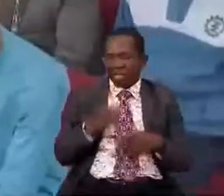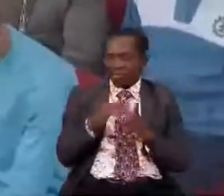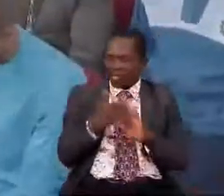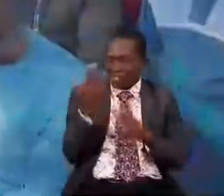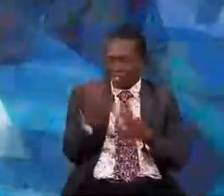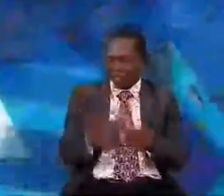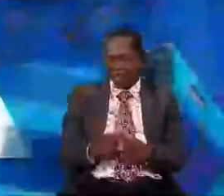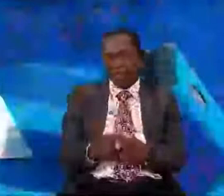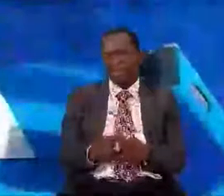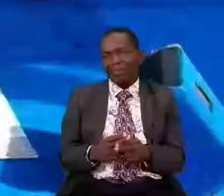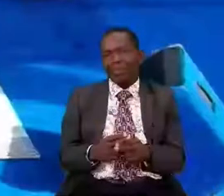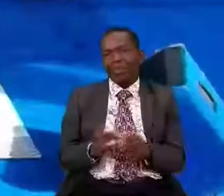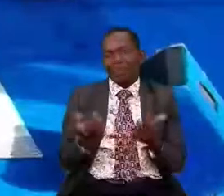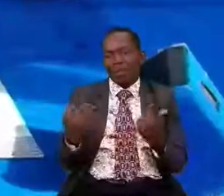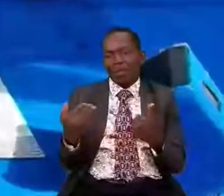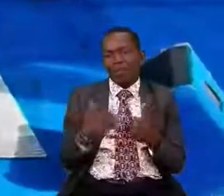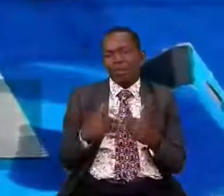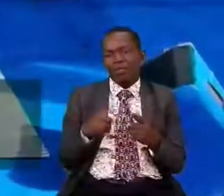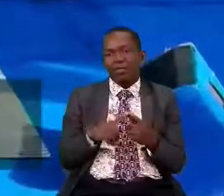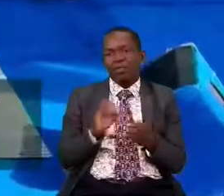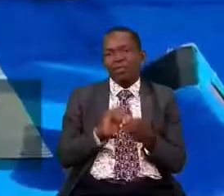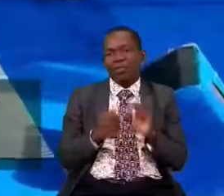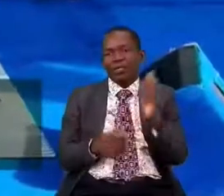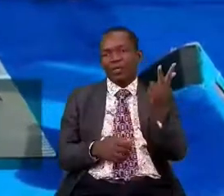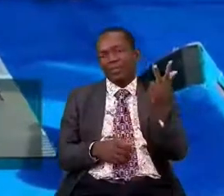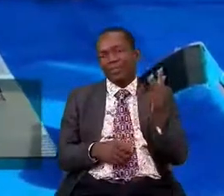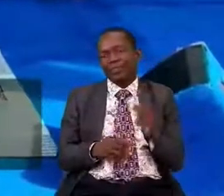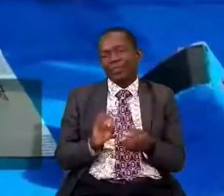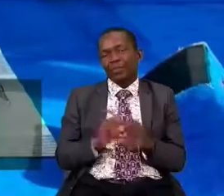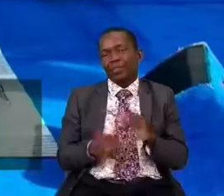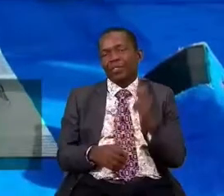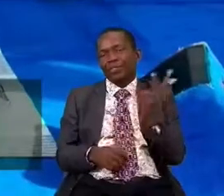la présence divine du Dieu omniprésent.